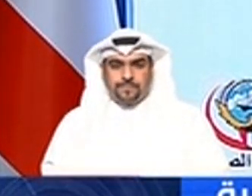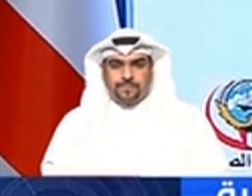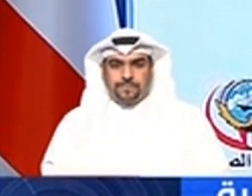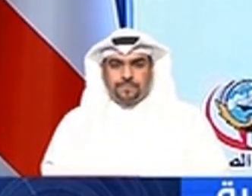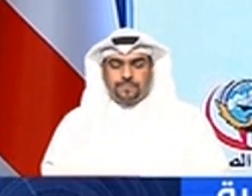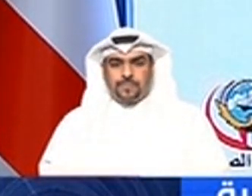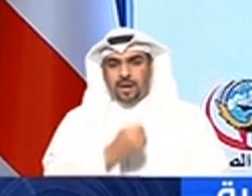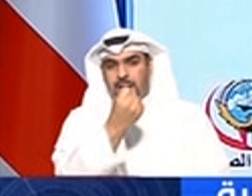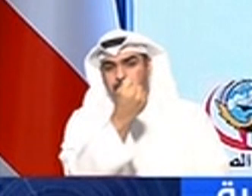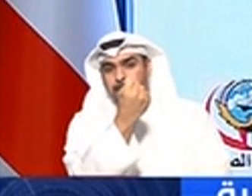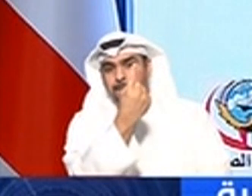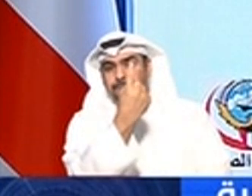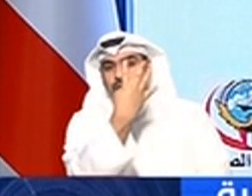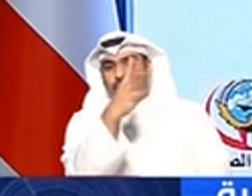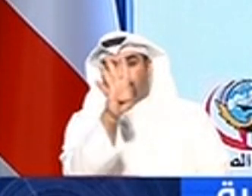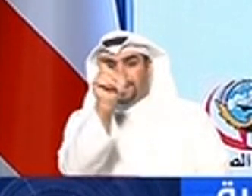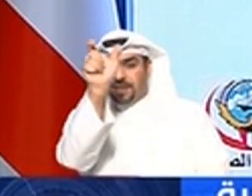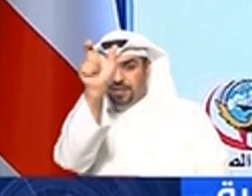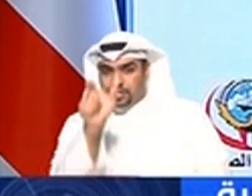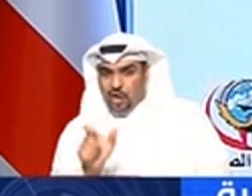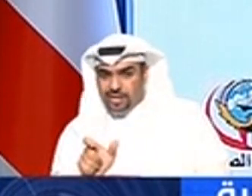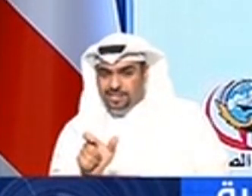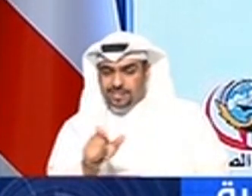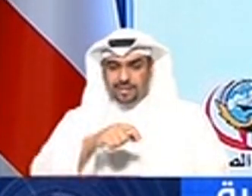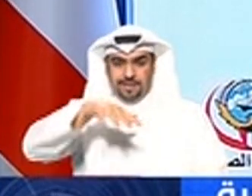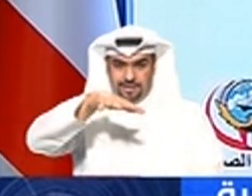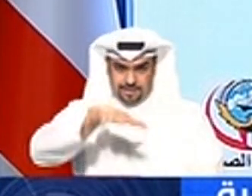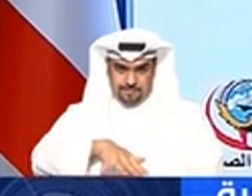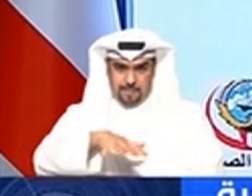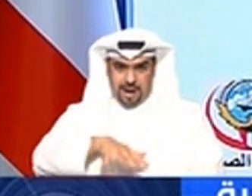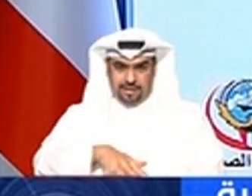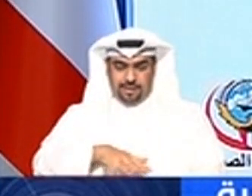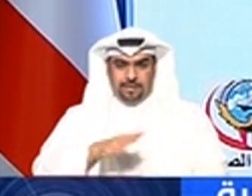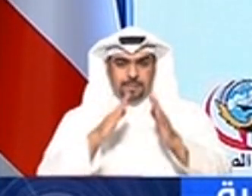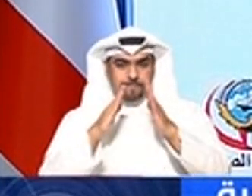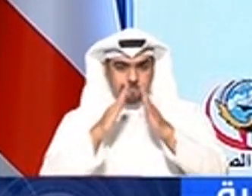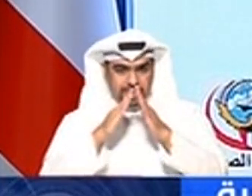و140 حالة لمقيمين من الجنسية المصرية